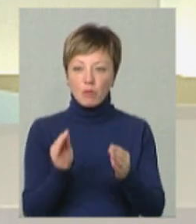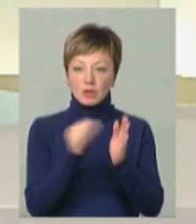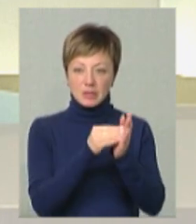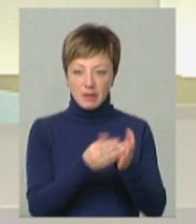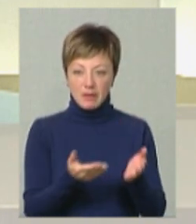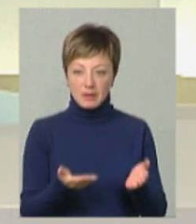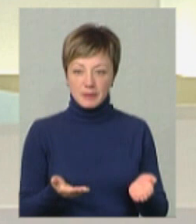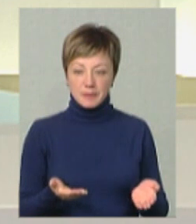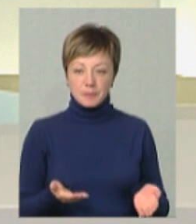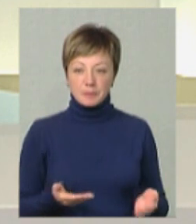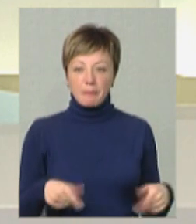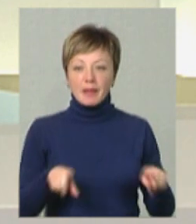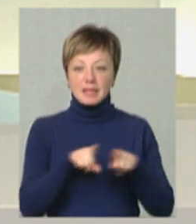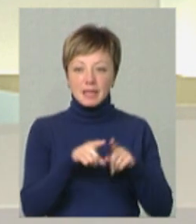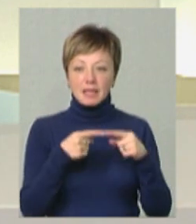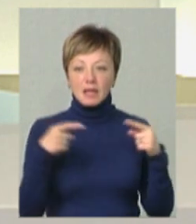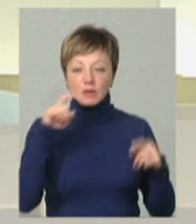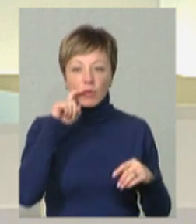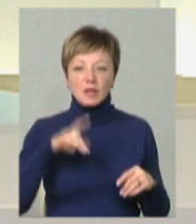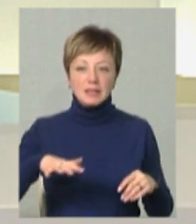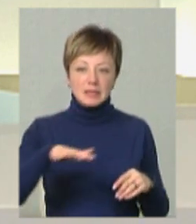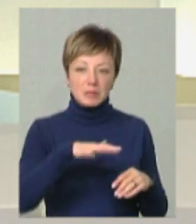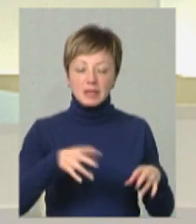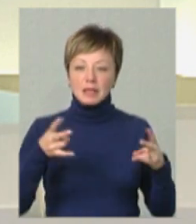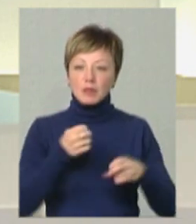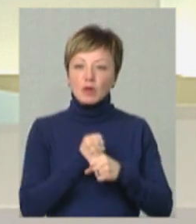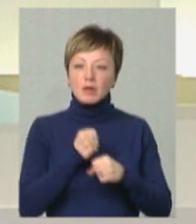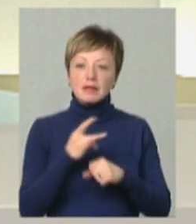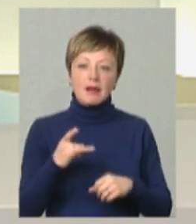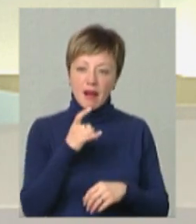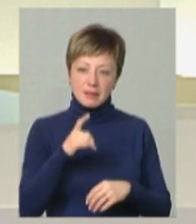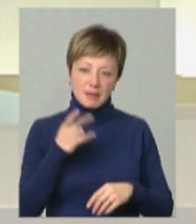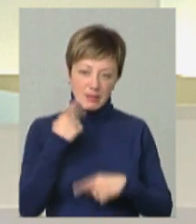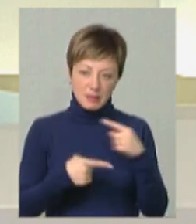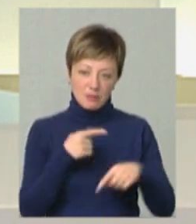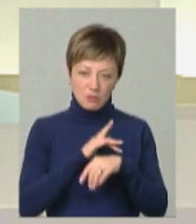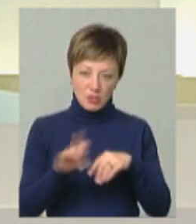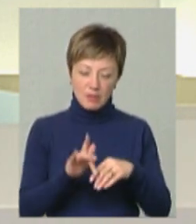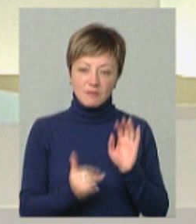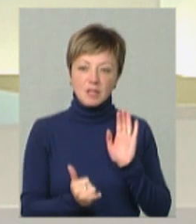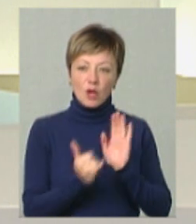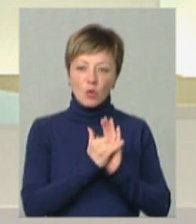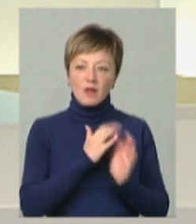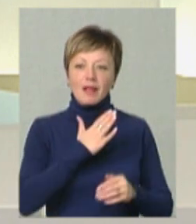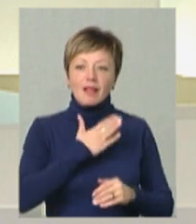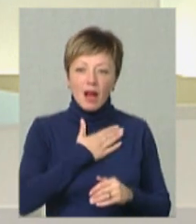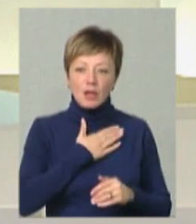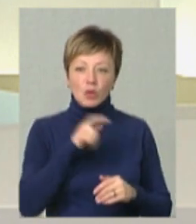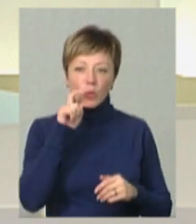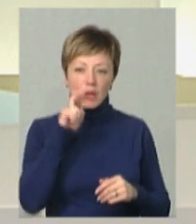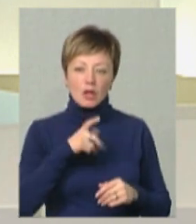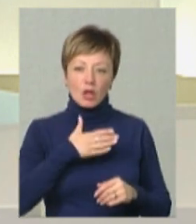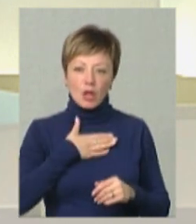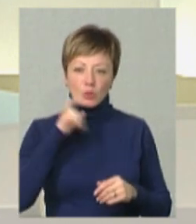поставили. Тому такі речі на українській землі треба робити раз і назавжди. Встановлювати наше українське на